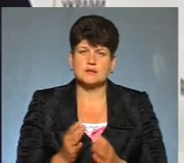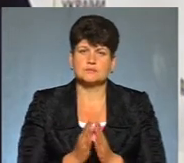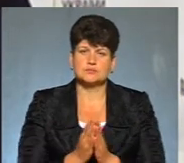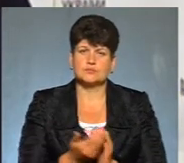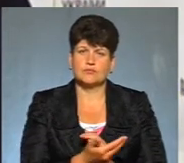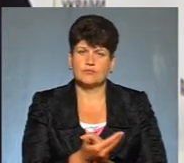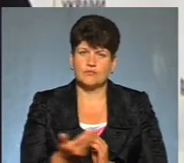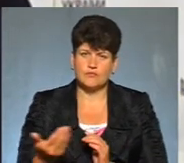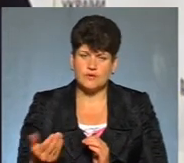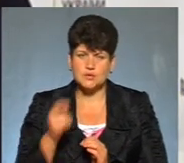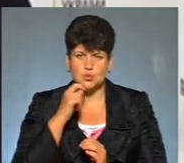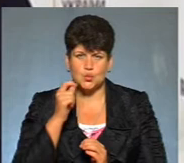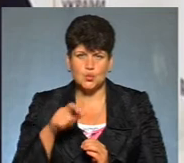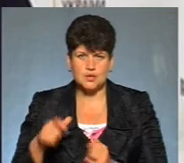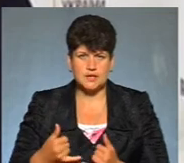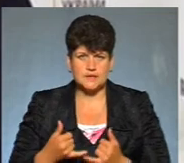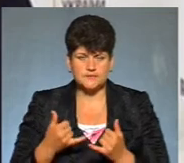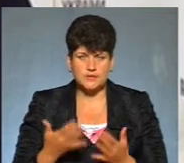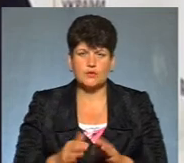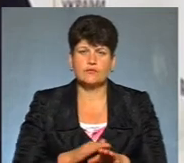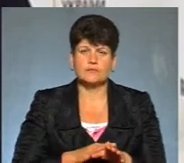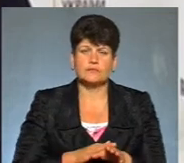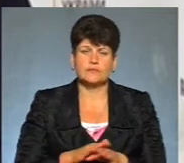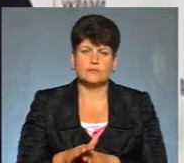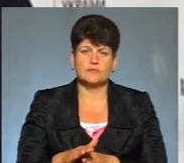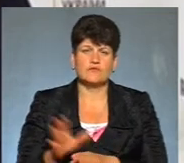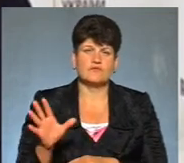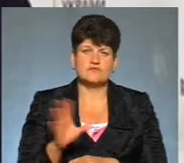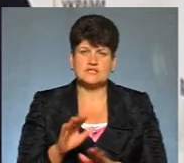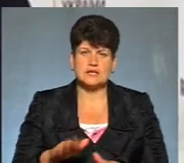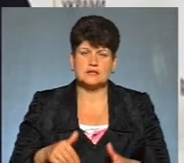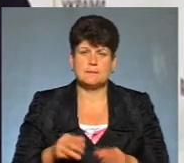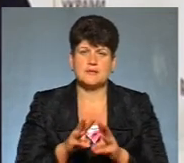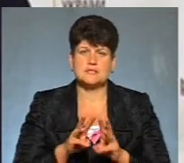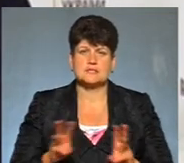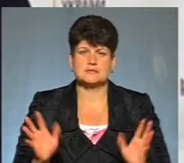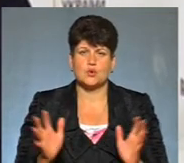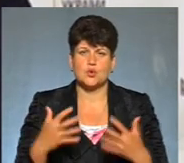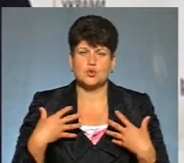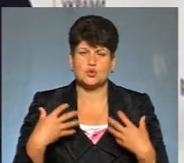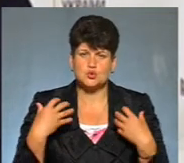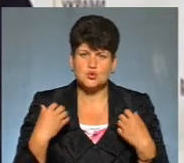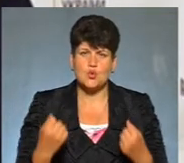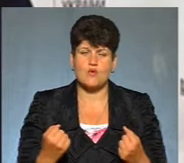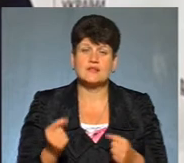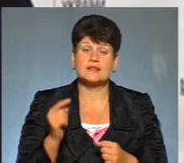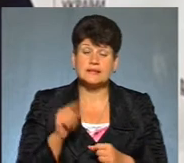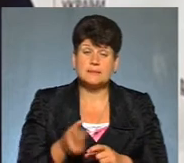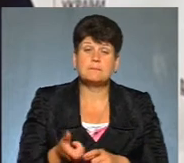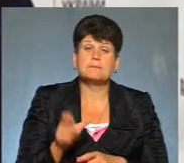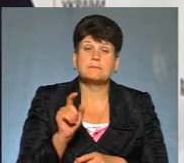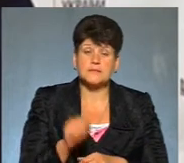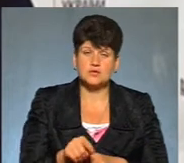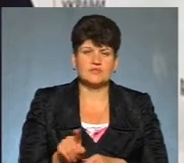шановні українці, прошу вас дотримуватися всіх рекомендацій Міністерства охорони здоров'я. Тим паче, що вони не